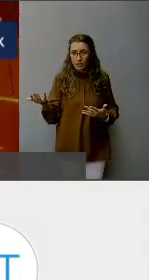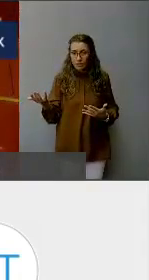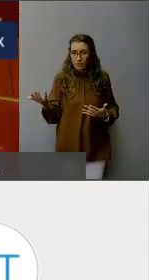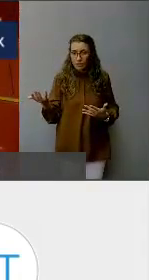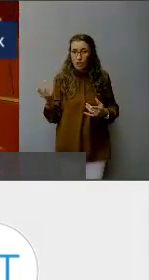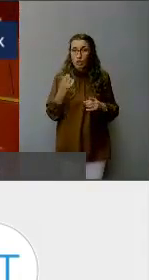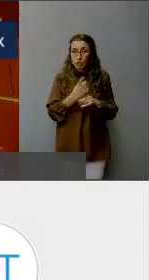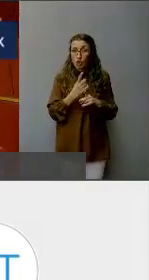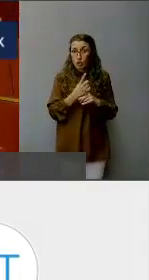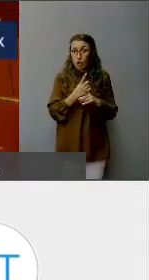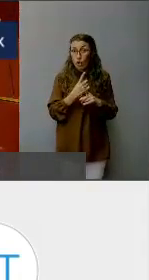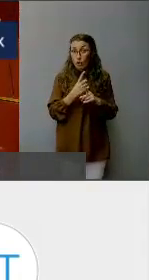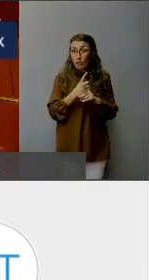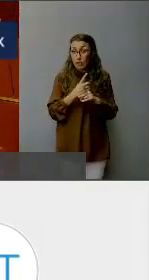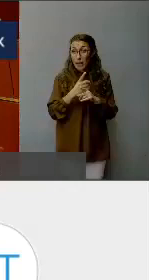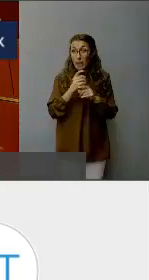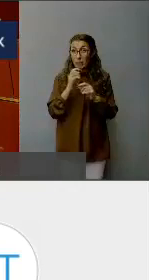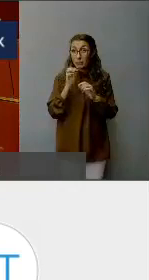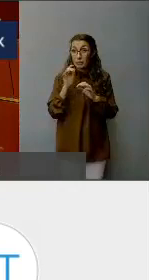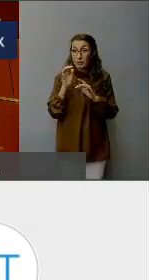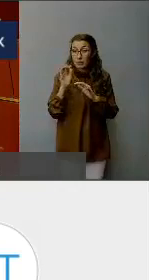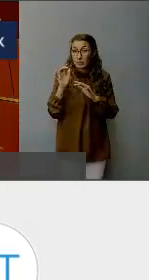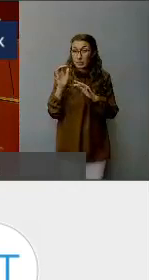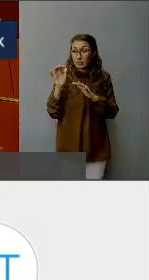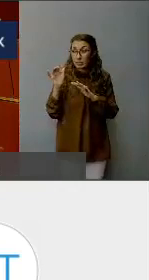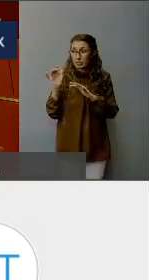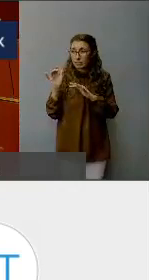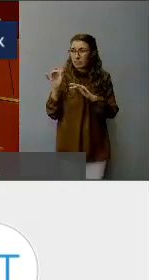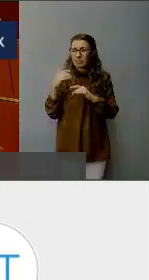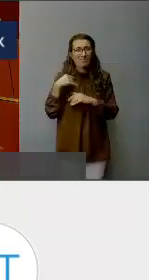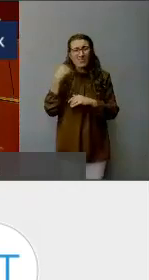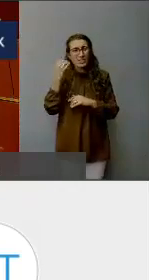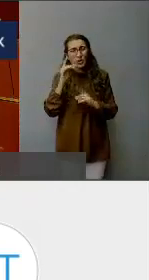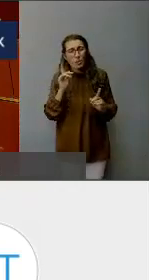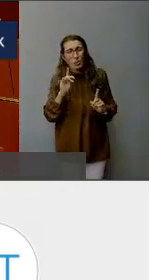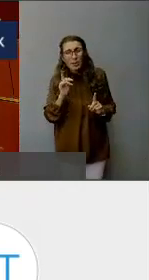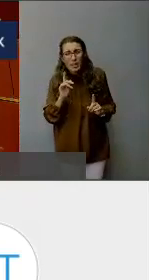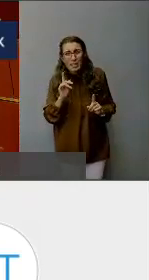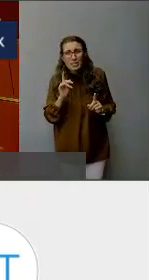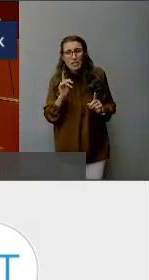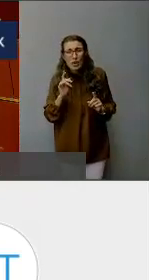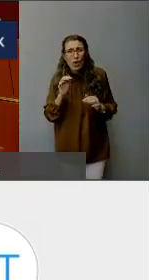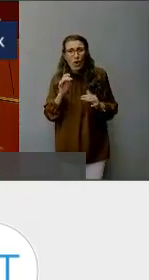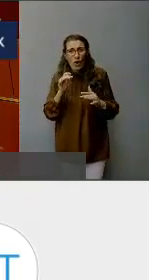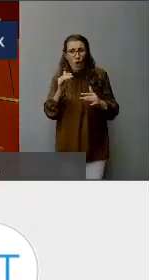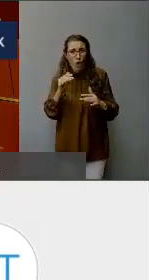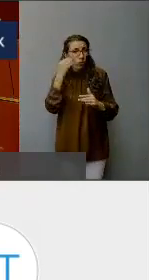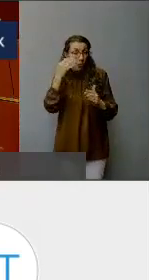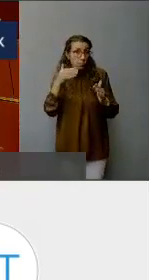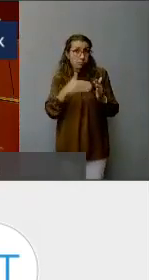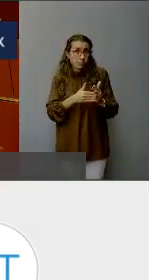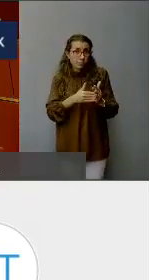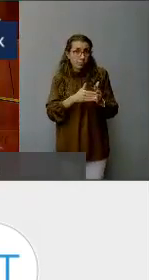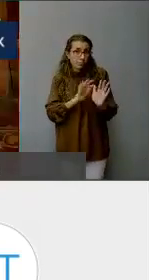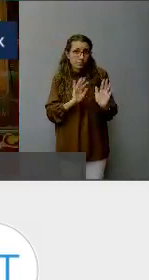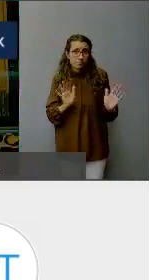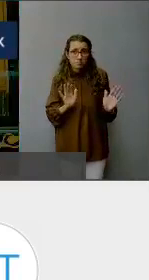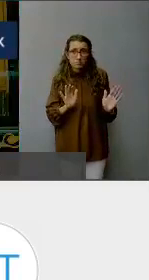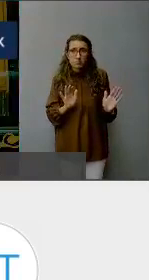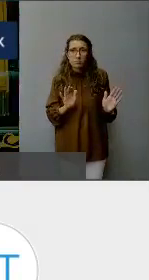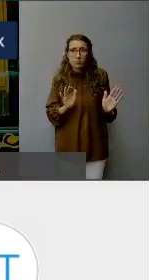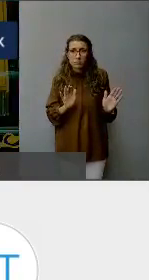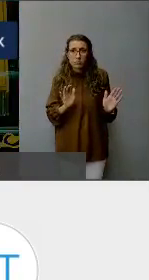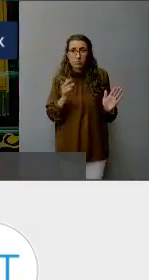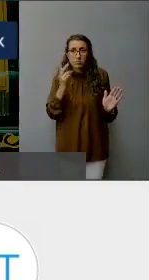dovrebbe essere indicato complessivo di credo che non vada credo che non vada oltre se non ricordo male ecco